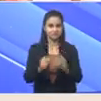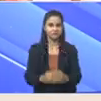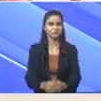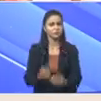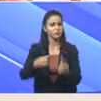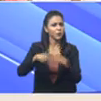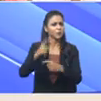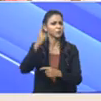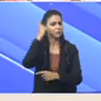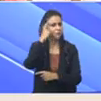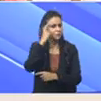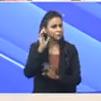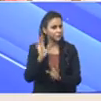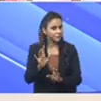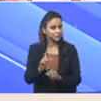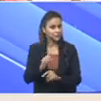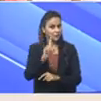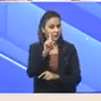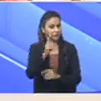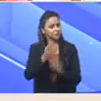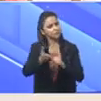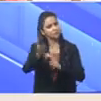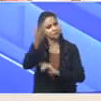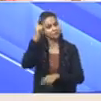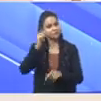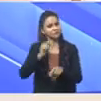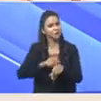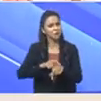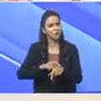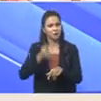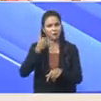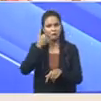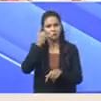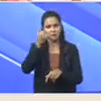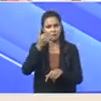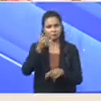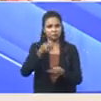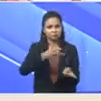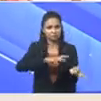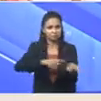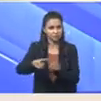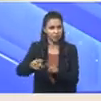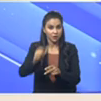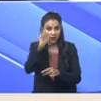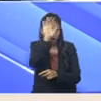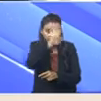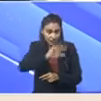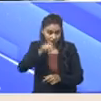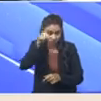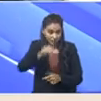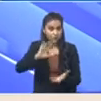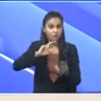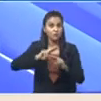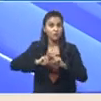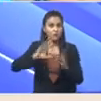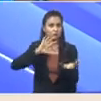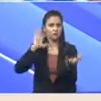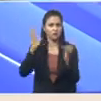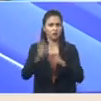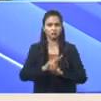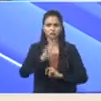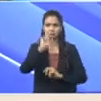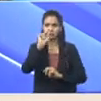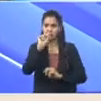आप सोचिए, एक जमाने में मोबाइल फोन इंपोर्ट करने वाला भारत आज दुनिया का दूसरा सबसे